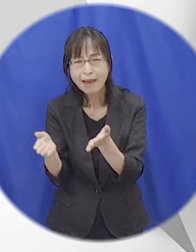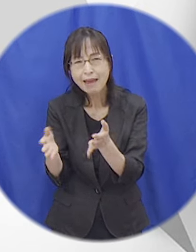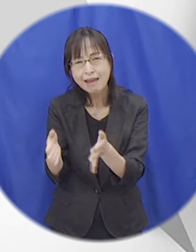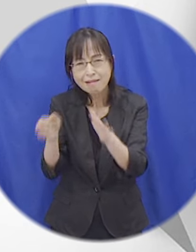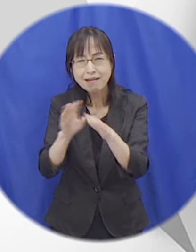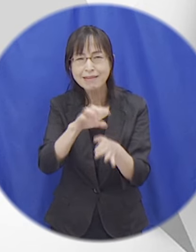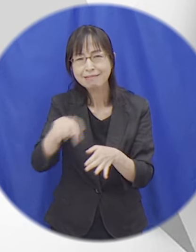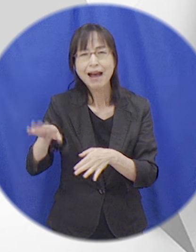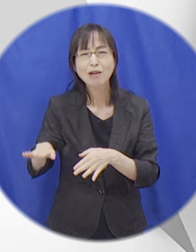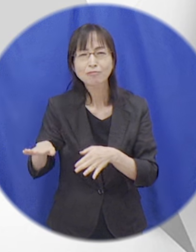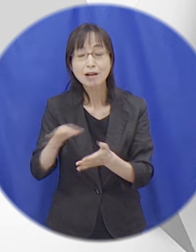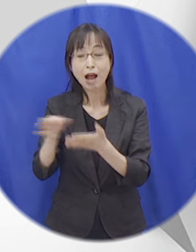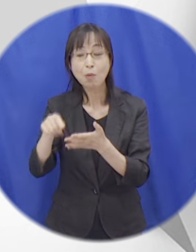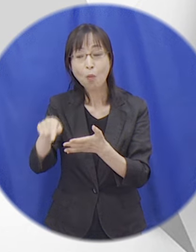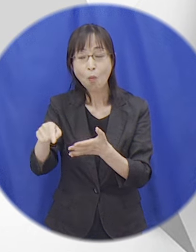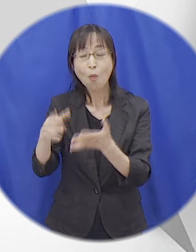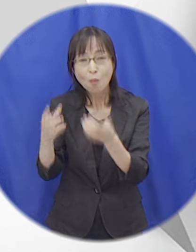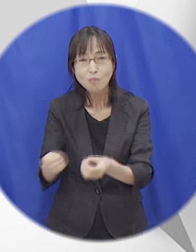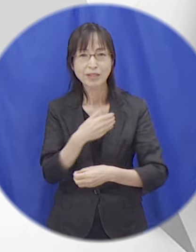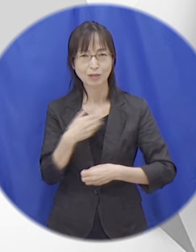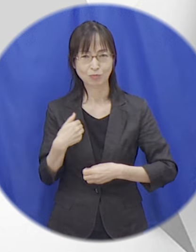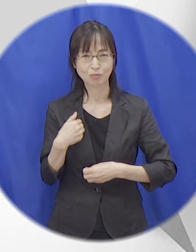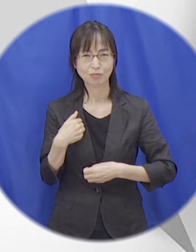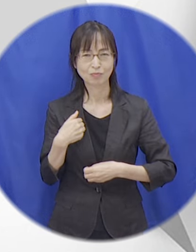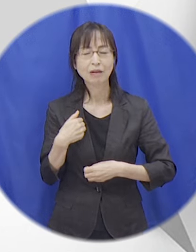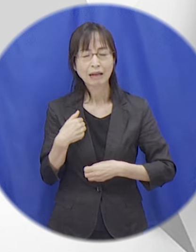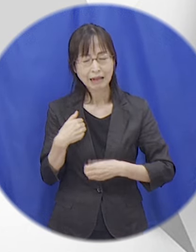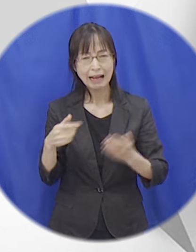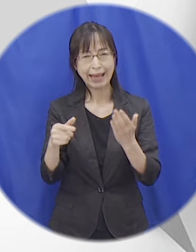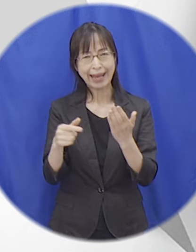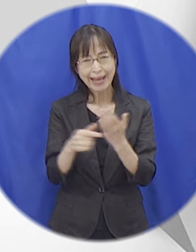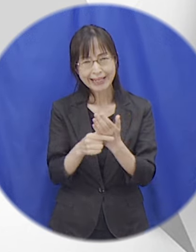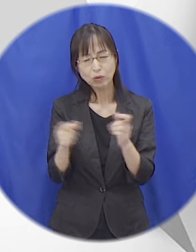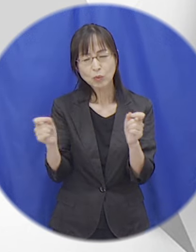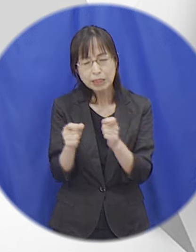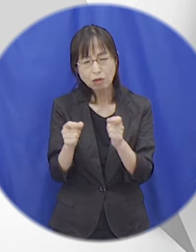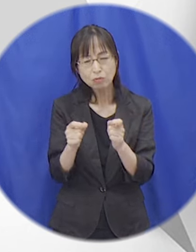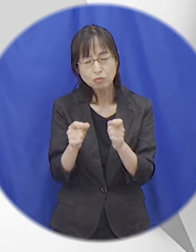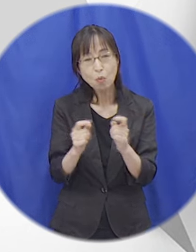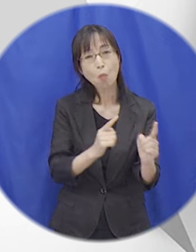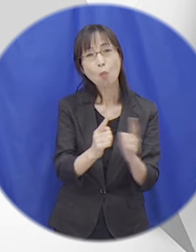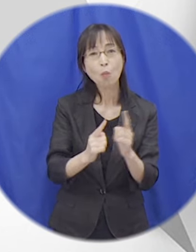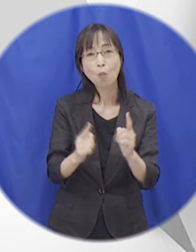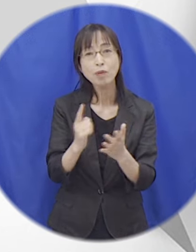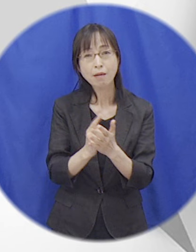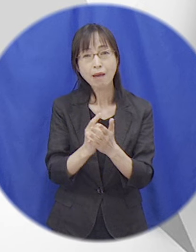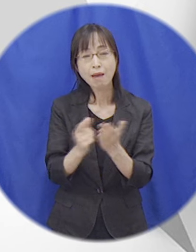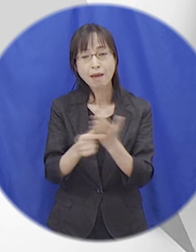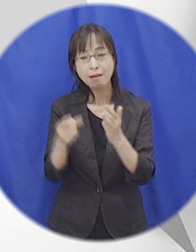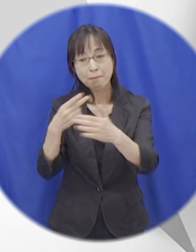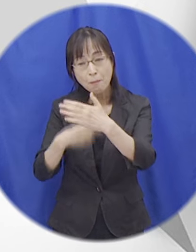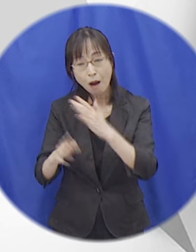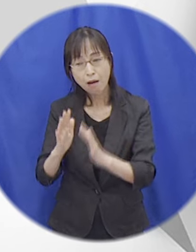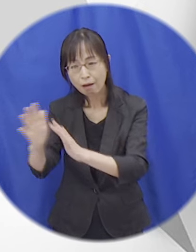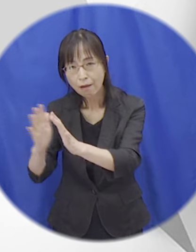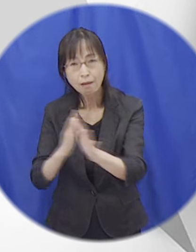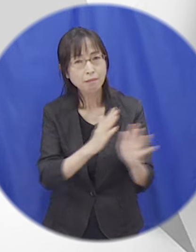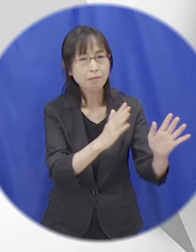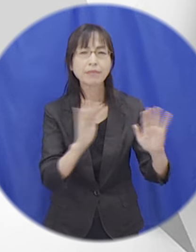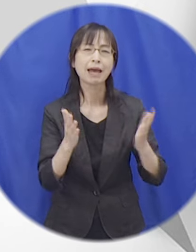。その結果ですね、多くの人は駅近辺にとどまってしまって街まで出てこないという見方を生んでしまってです